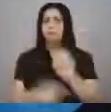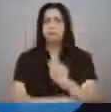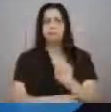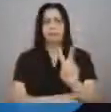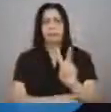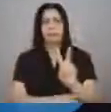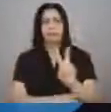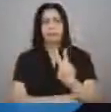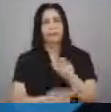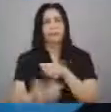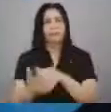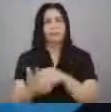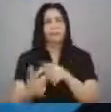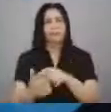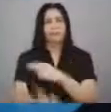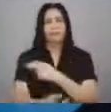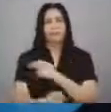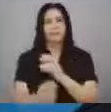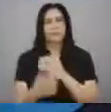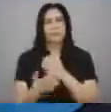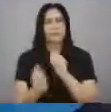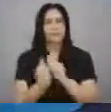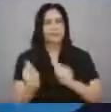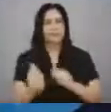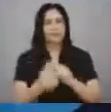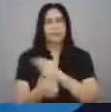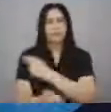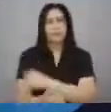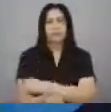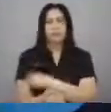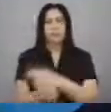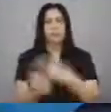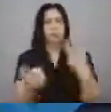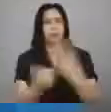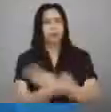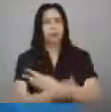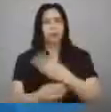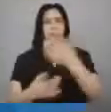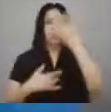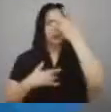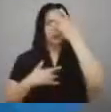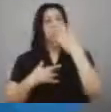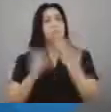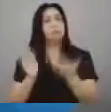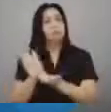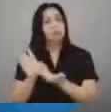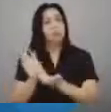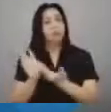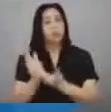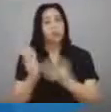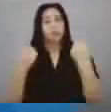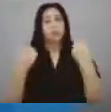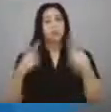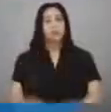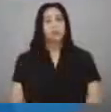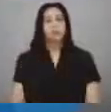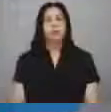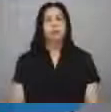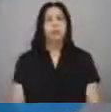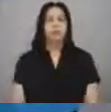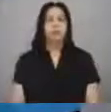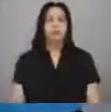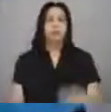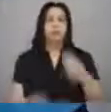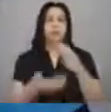bakuna dahil may mga bansa na umo-order na ng mga booster shots habang ang ibang bansa ay wala pang sapat na